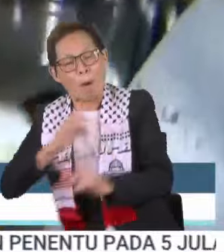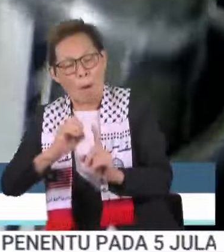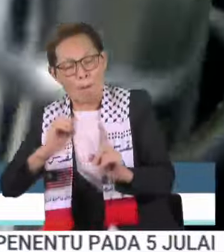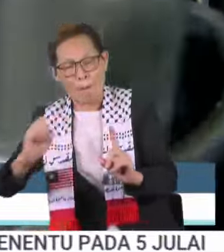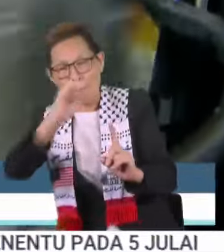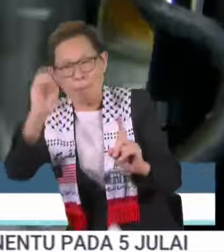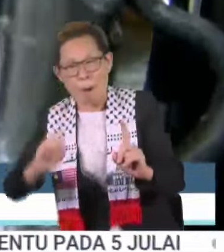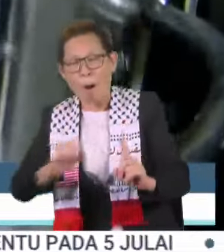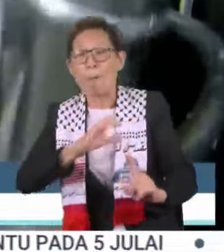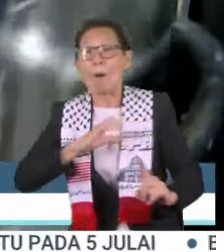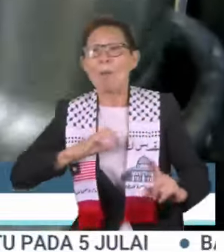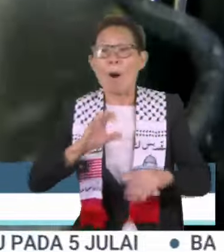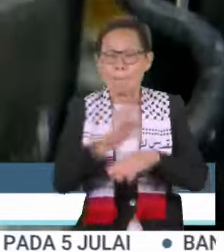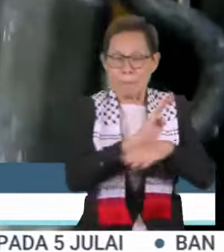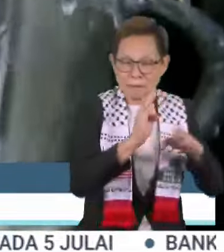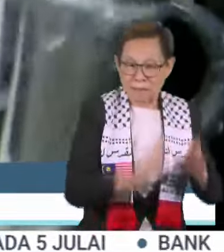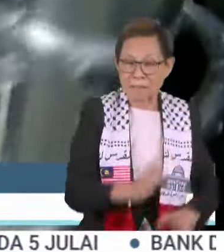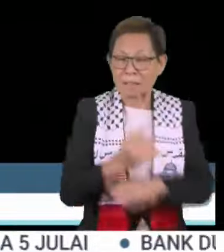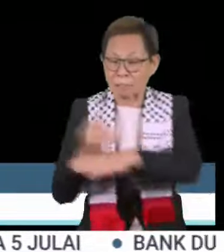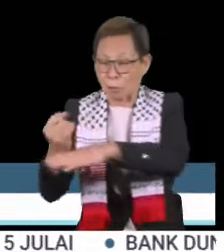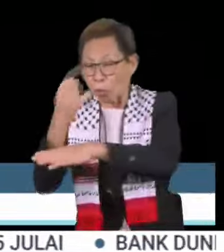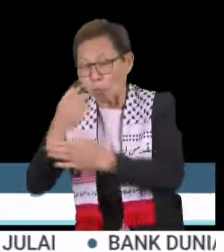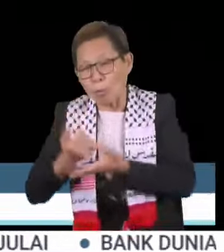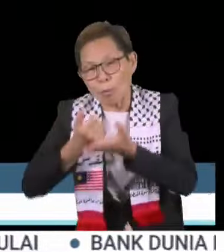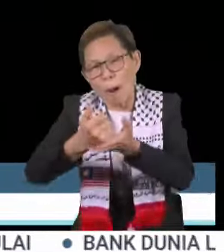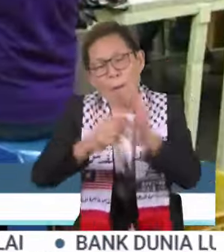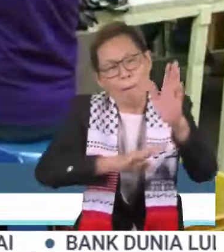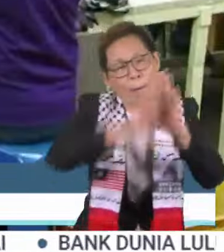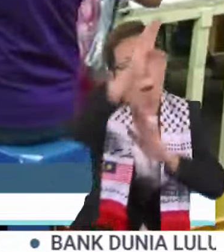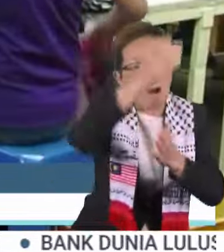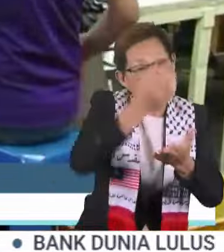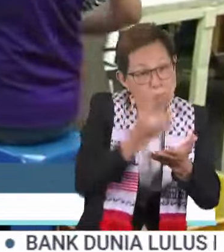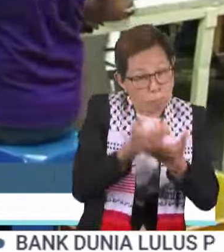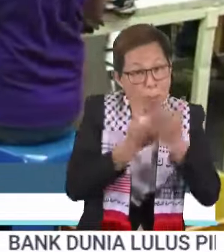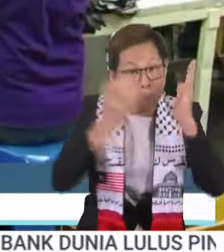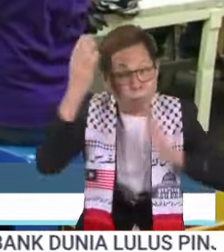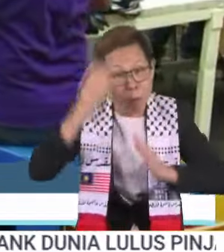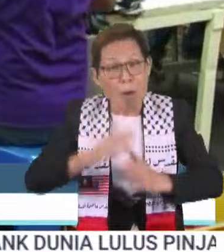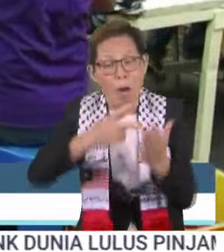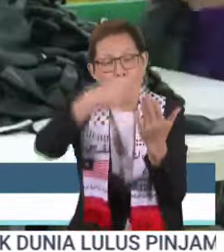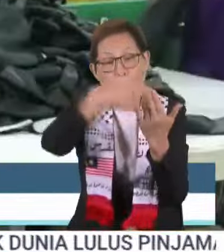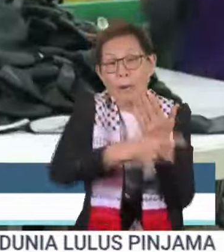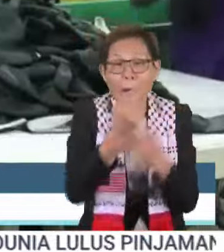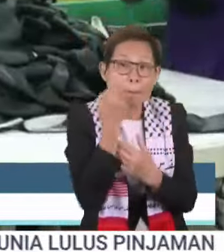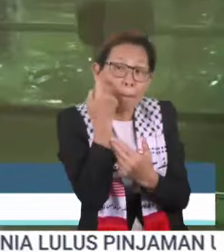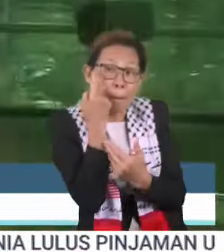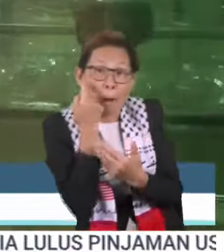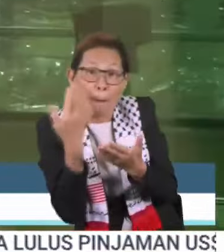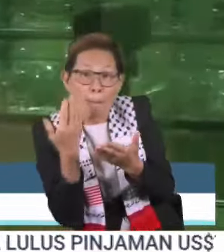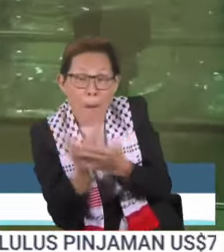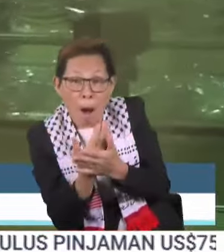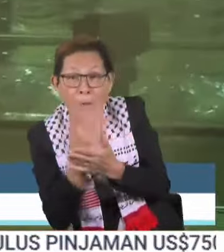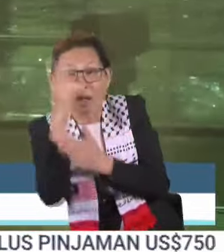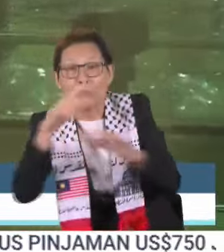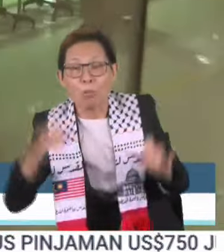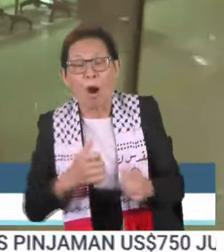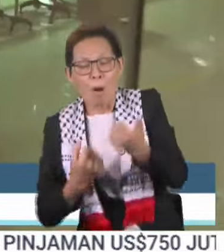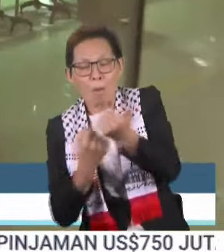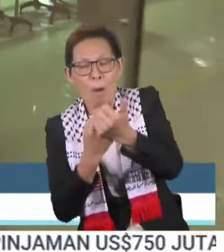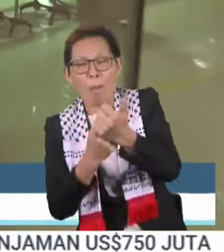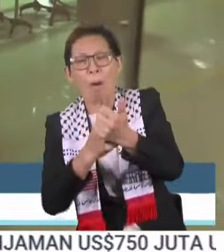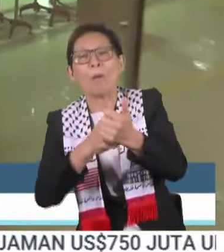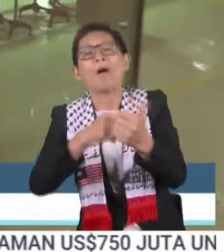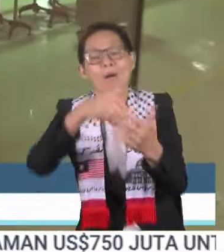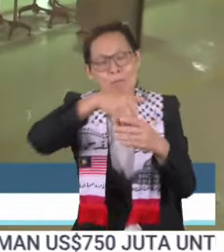sepenuhnya pengguna komersial dan industri untuk bantu bangunkan ekonomi negara. Inisiatif terbaru dilaksana kerajaan itu akan disokong